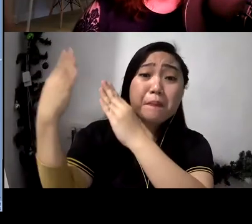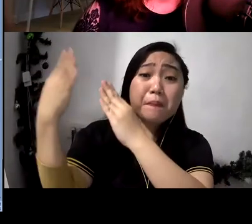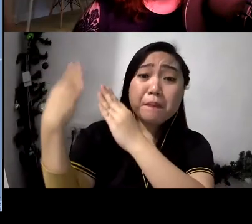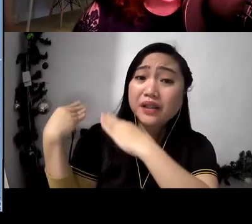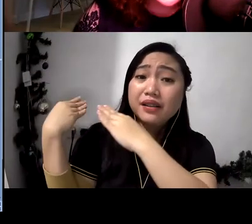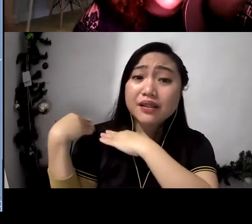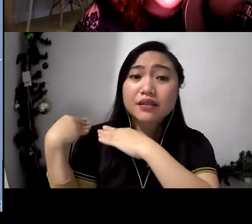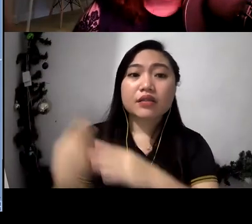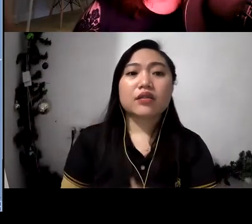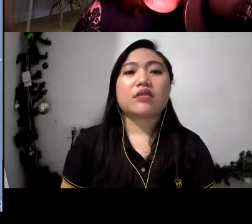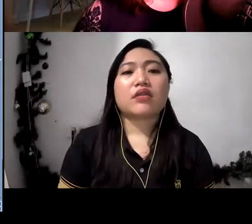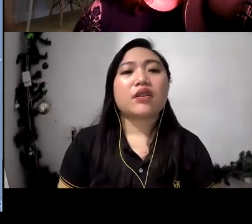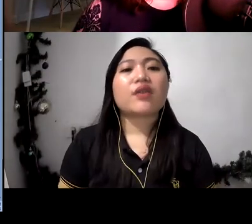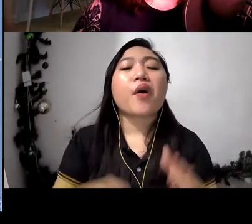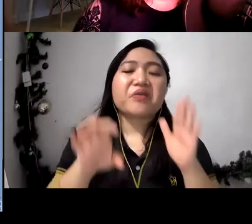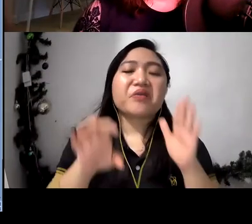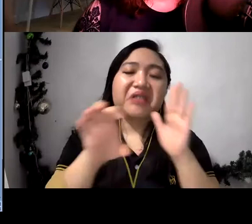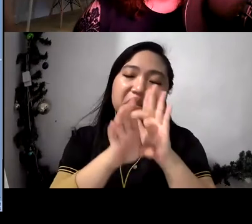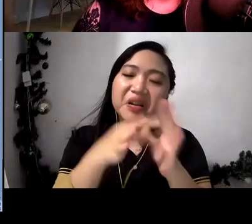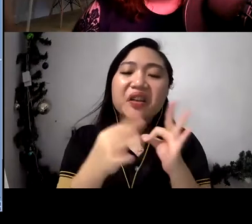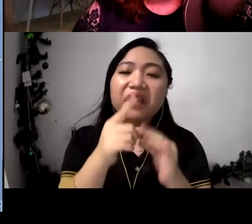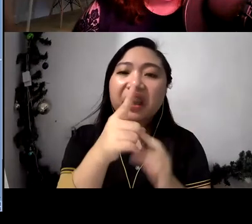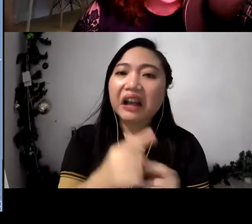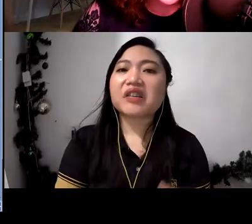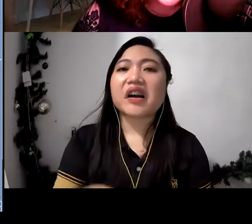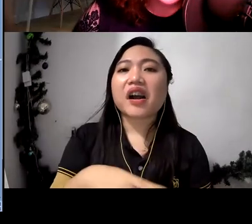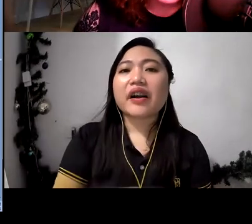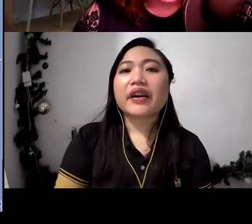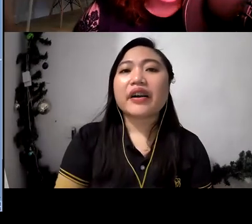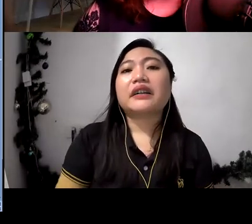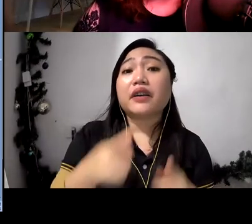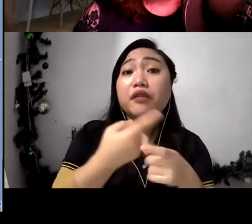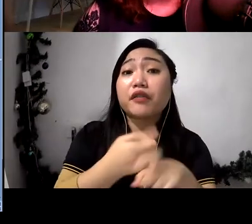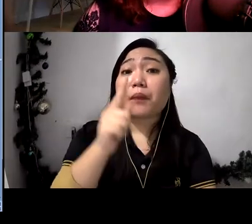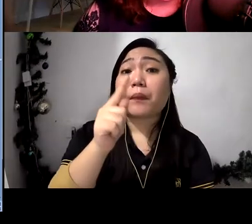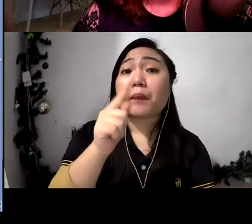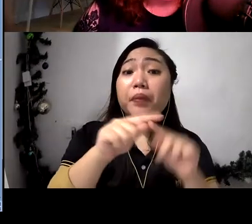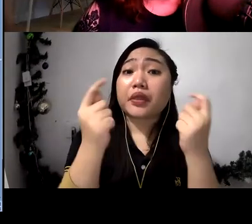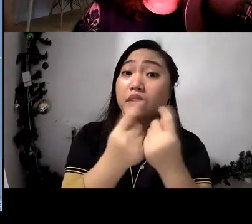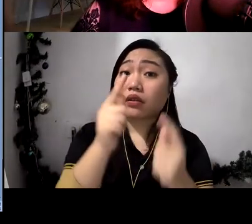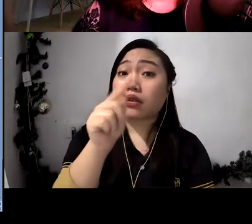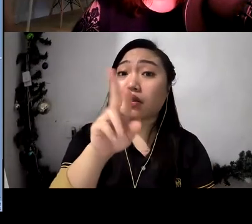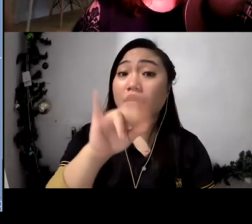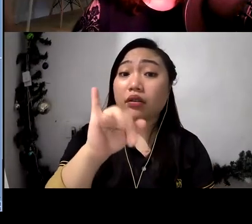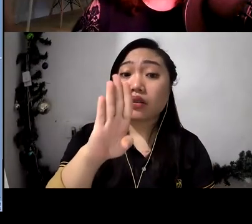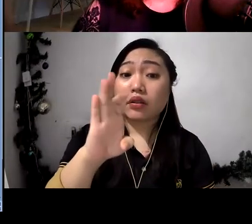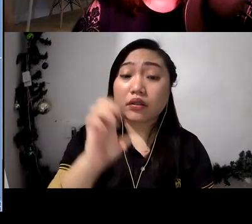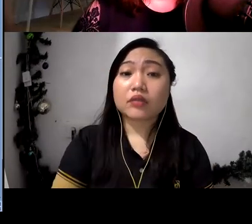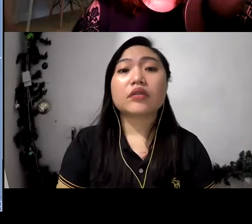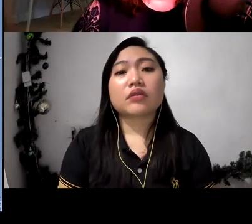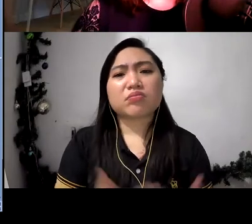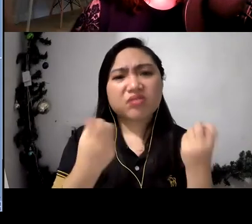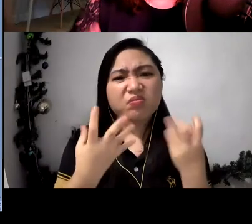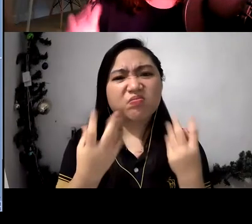pag indigenous women ka, no? Pag iba yung level ng intersectionality mo, mas nagkakaroon ka ng patong-patong na